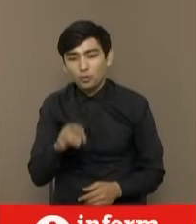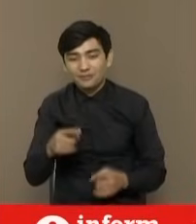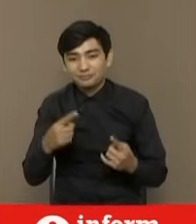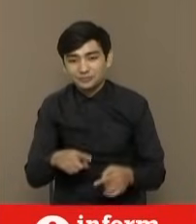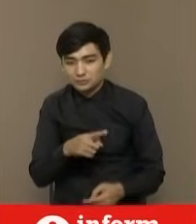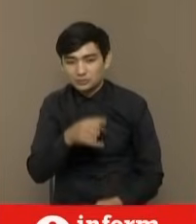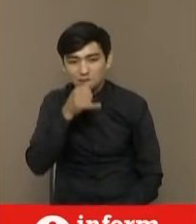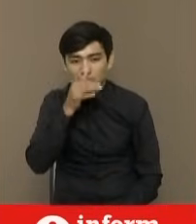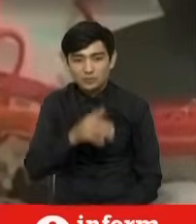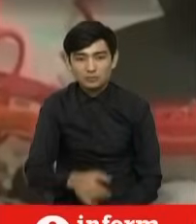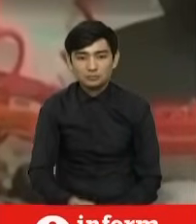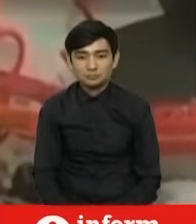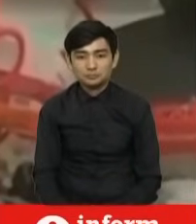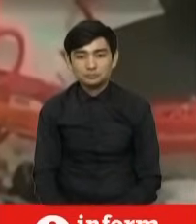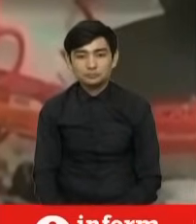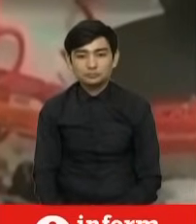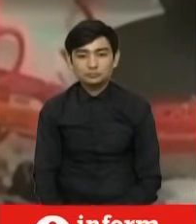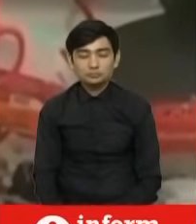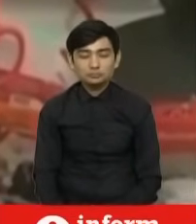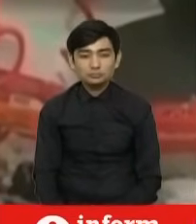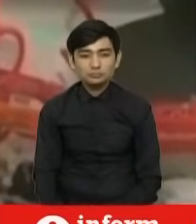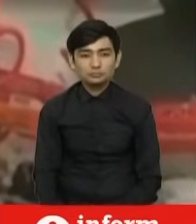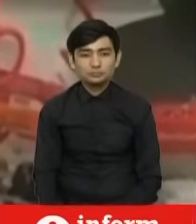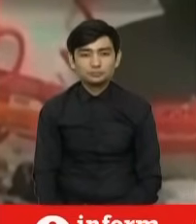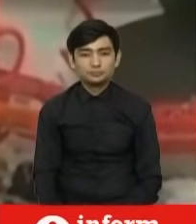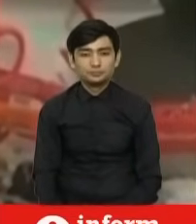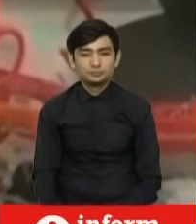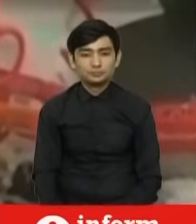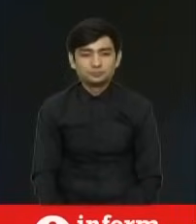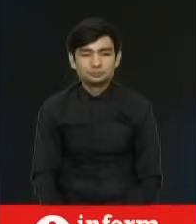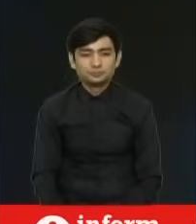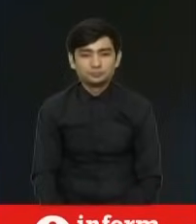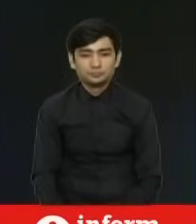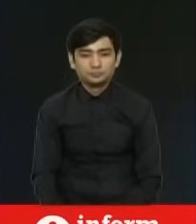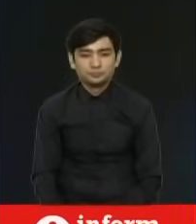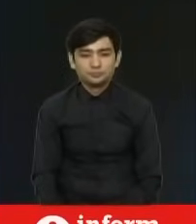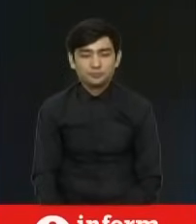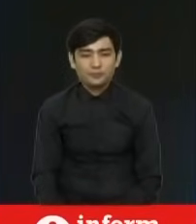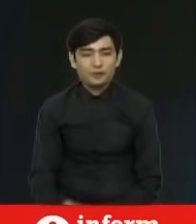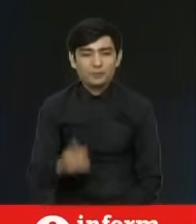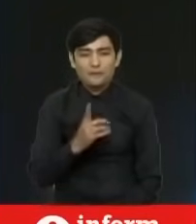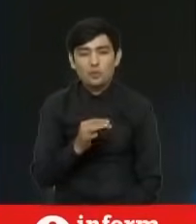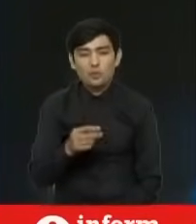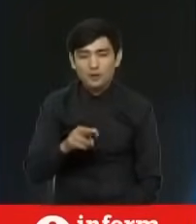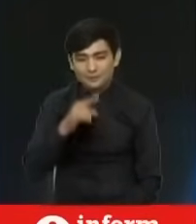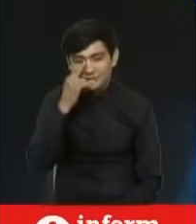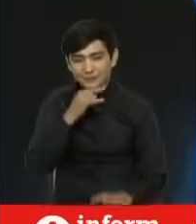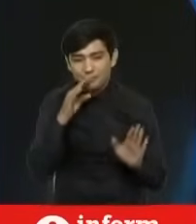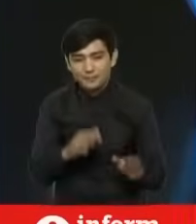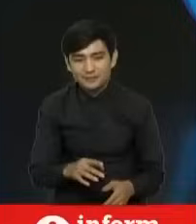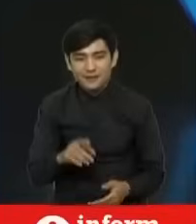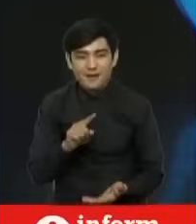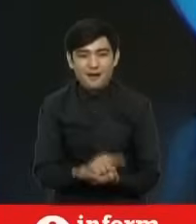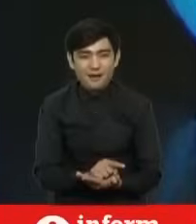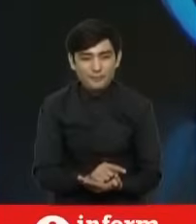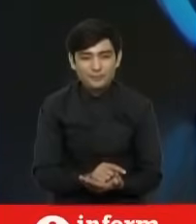могут. Анастасия Новикова, Дабран Абдиев, Абзал Турабеков, Информбюро. С 1 июля в Казахстане вводят